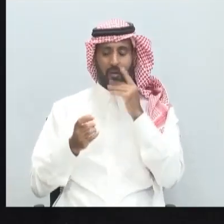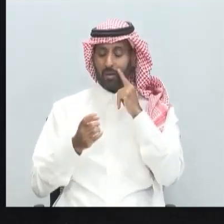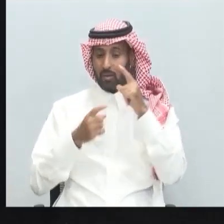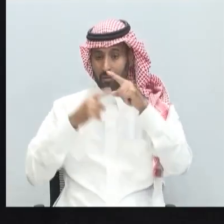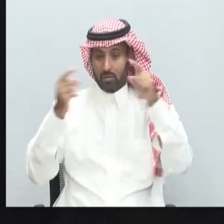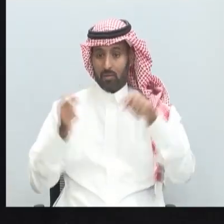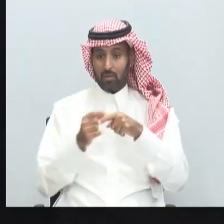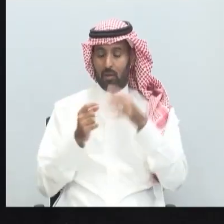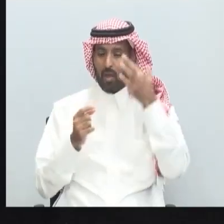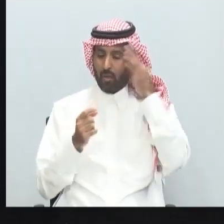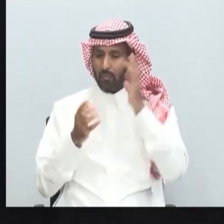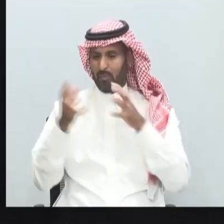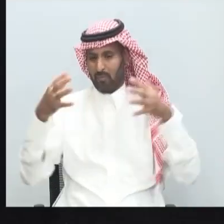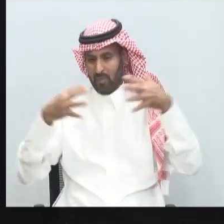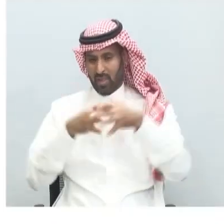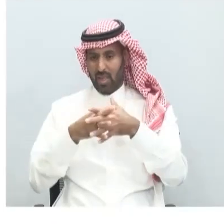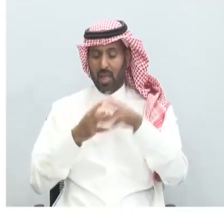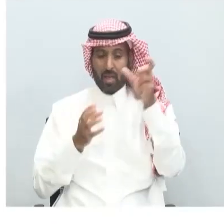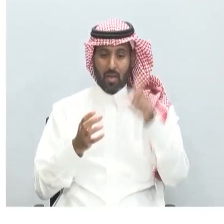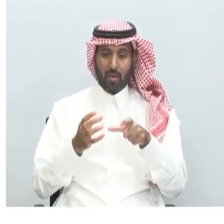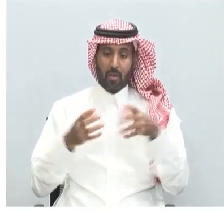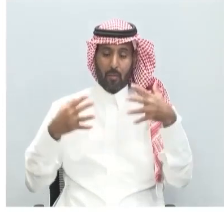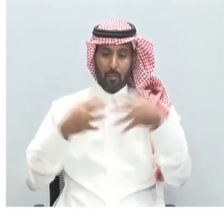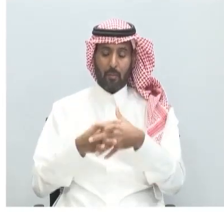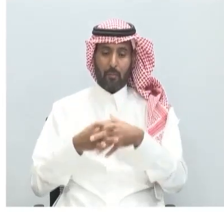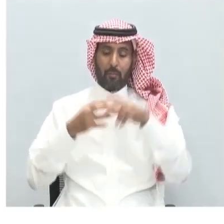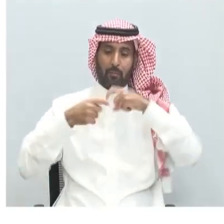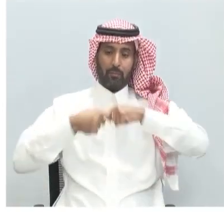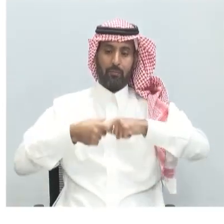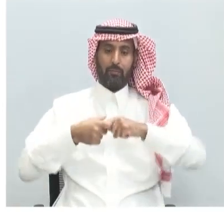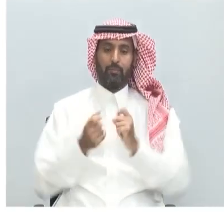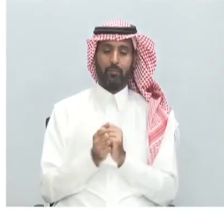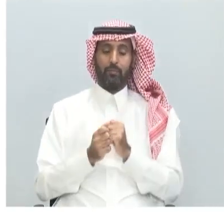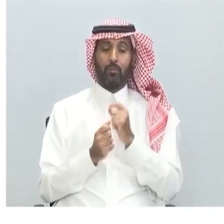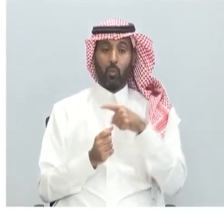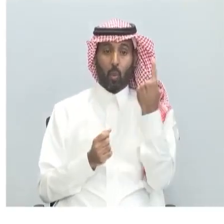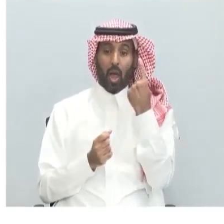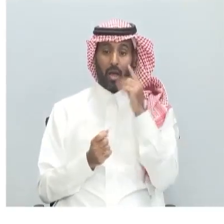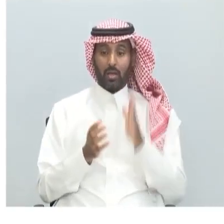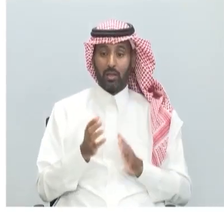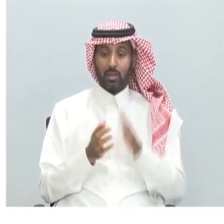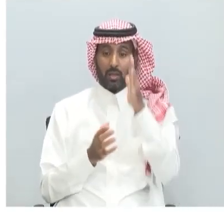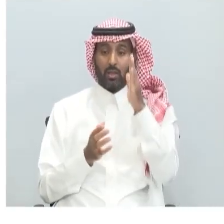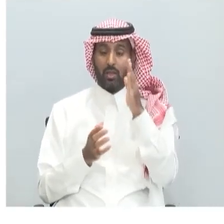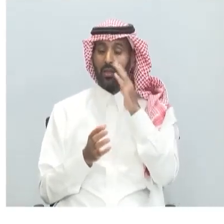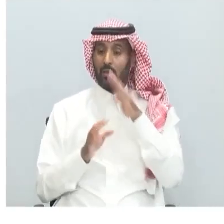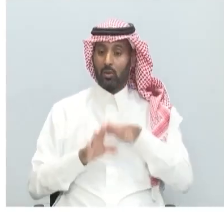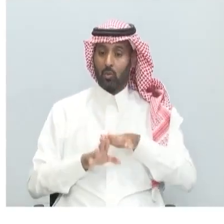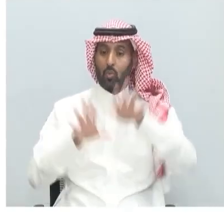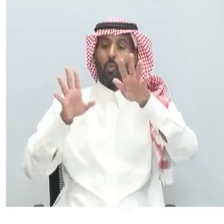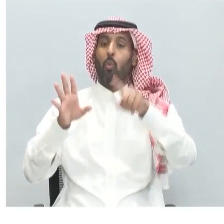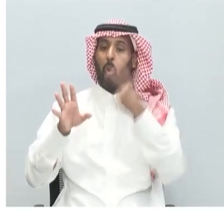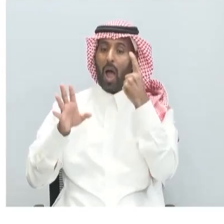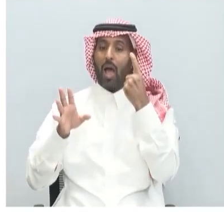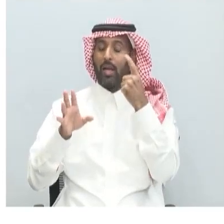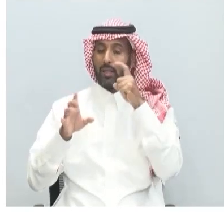معه عناصر اخرى ويكون ارتباط معها الذي يحتوي على سهم واحد يمثل مستوى فرعي بالالكترون